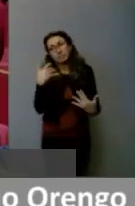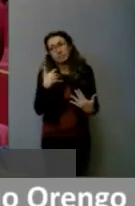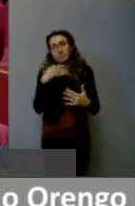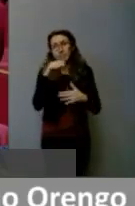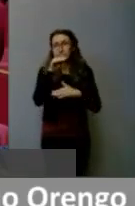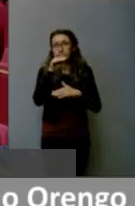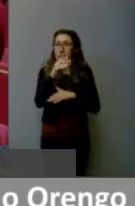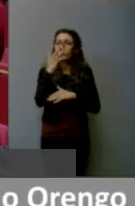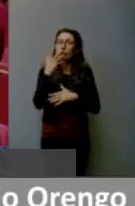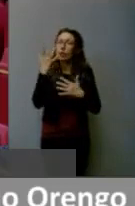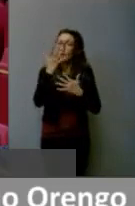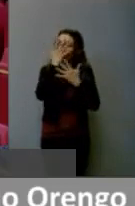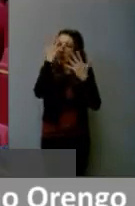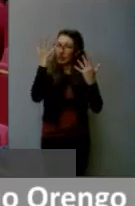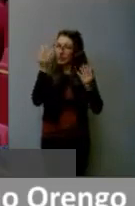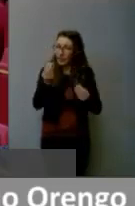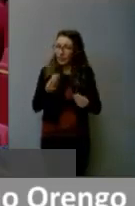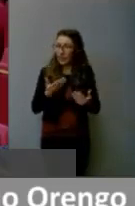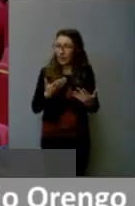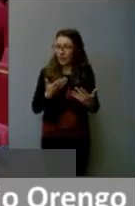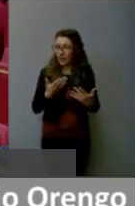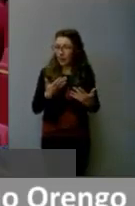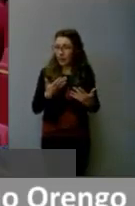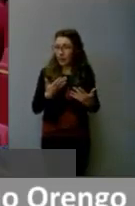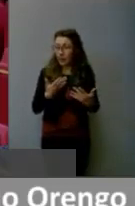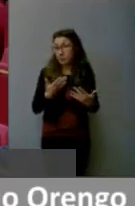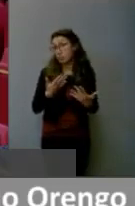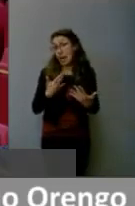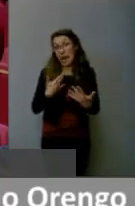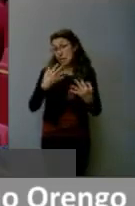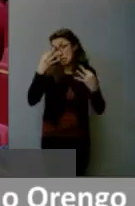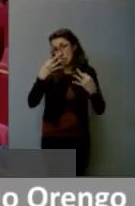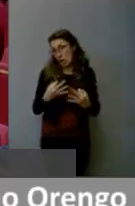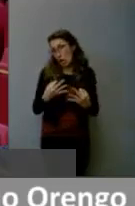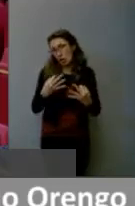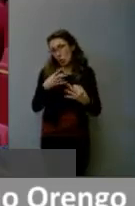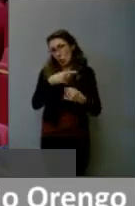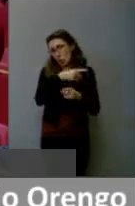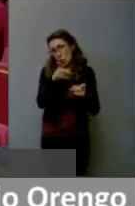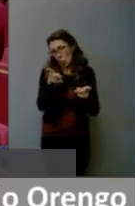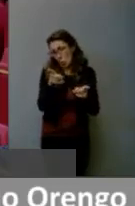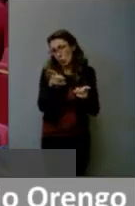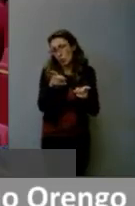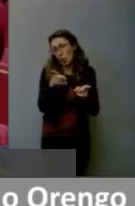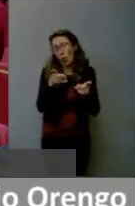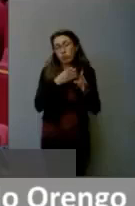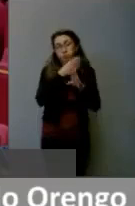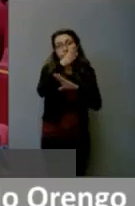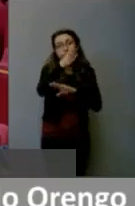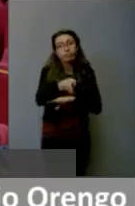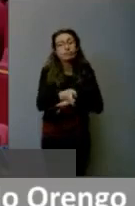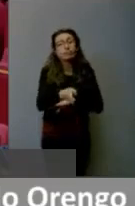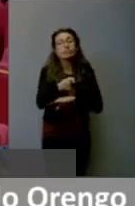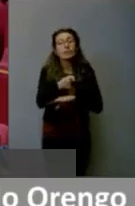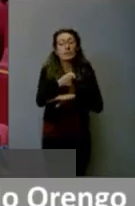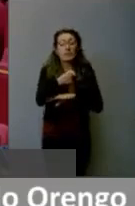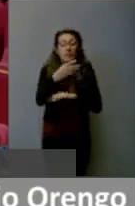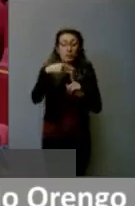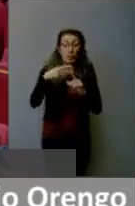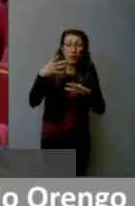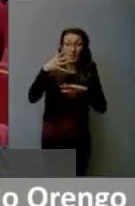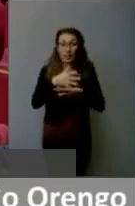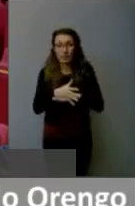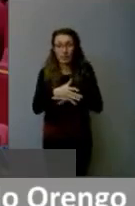un chiarimento. È un probabile, come immagino ci sarà, eventualmente sopralluogo e di intervento per